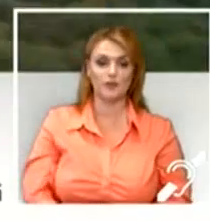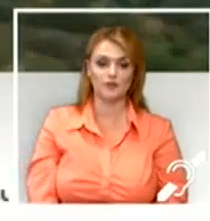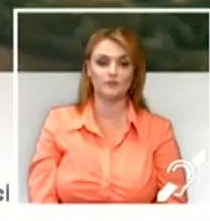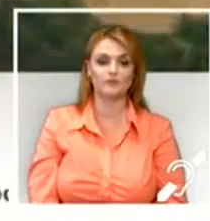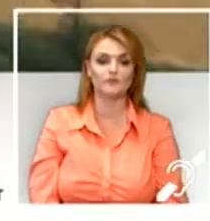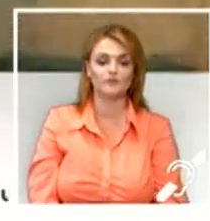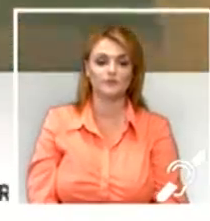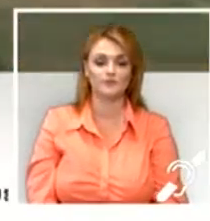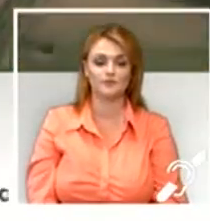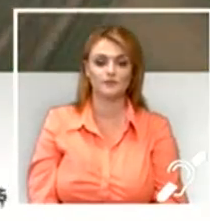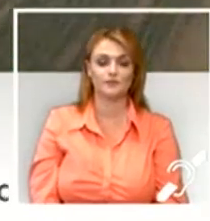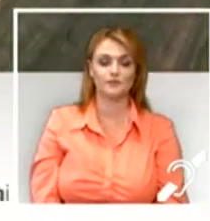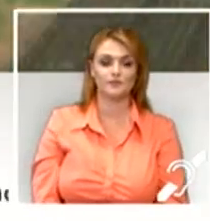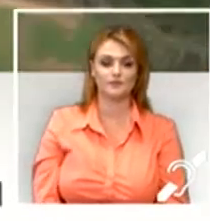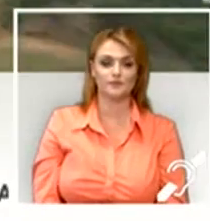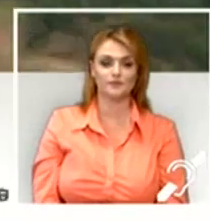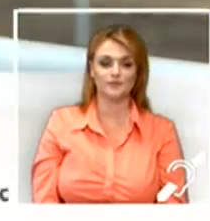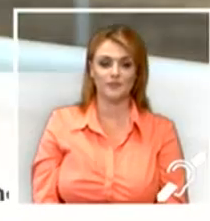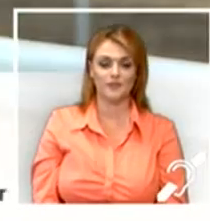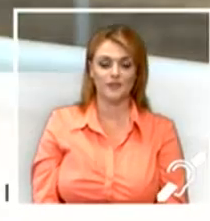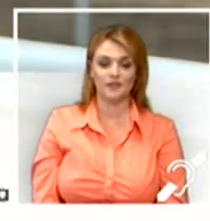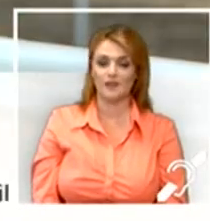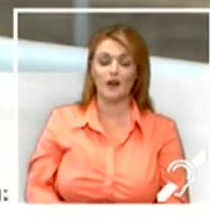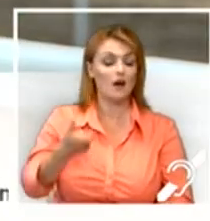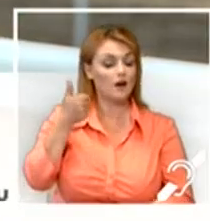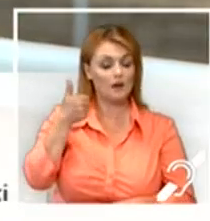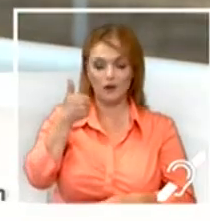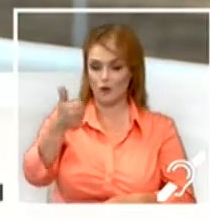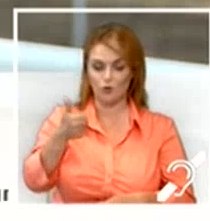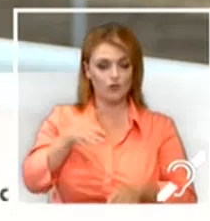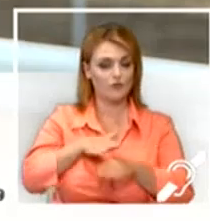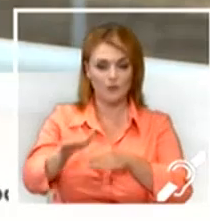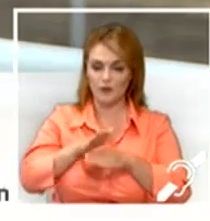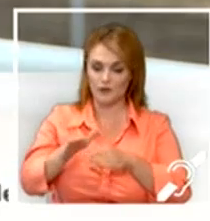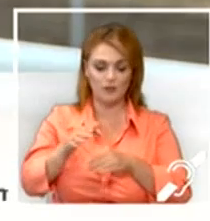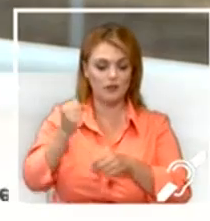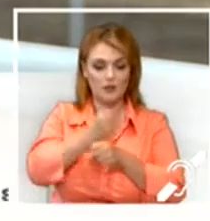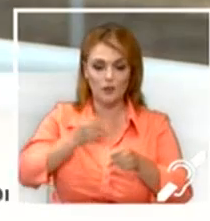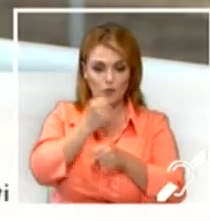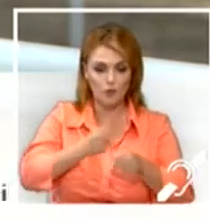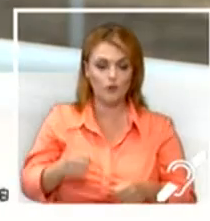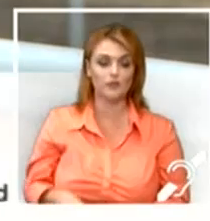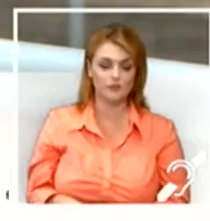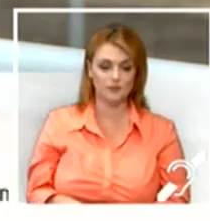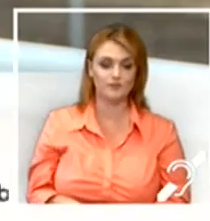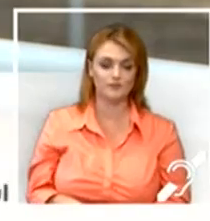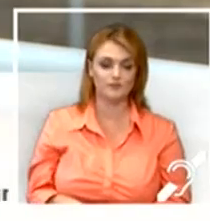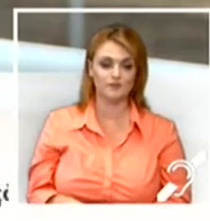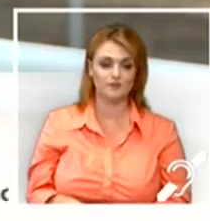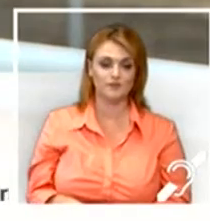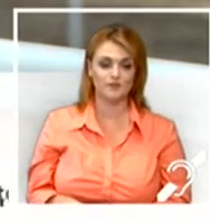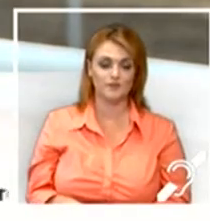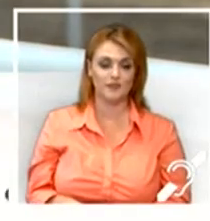județul nostru de după Revoluție. Nu doar participanții la trafic, ci și cetățenii municipiului Slatina vor scăpa